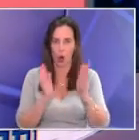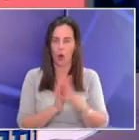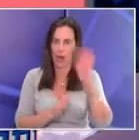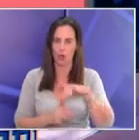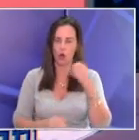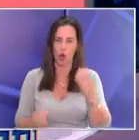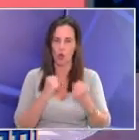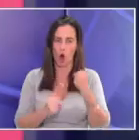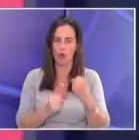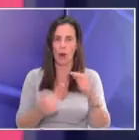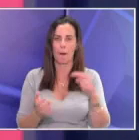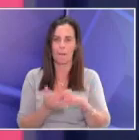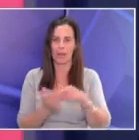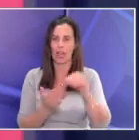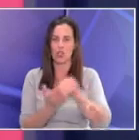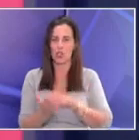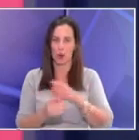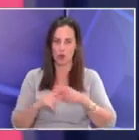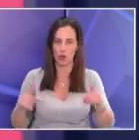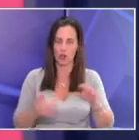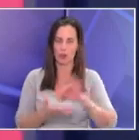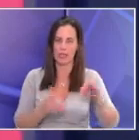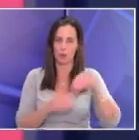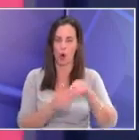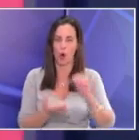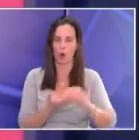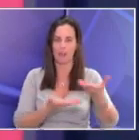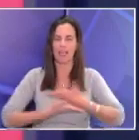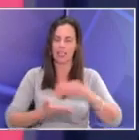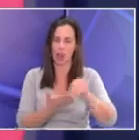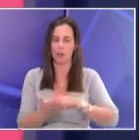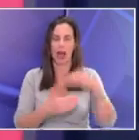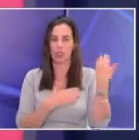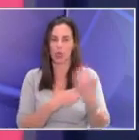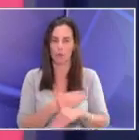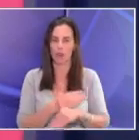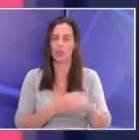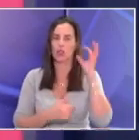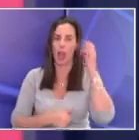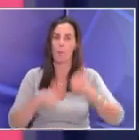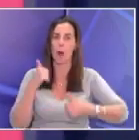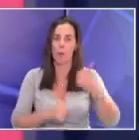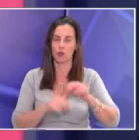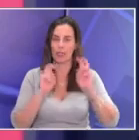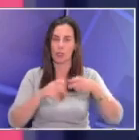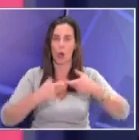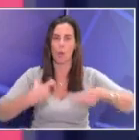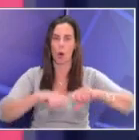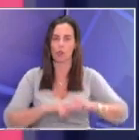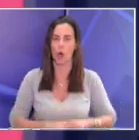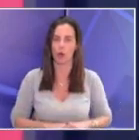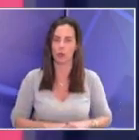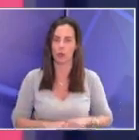עוד קושי בגלל רשימות כאלה ואחרות משרד הפנים, עוד לא ניפק את הרשימה הסופית של המועמדות שנכנסו למועצת